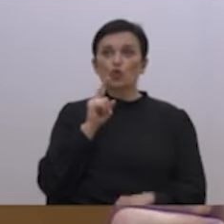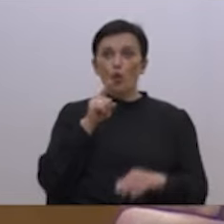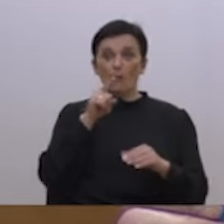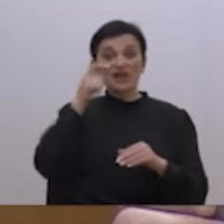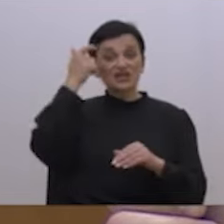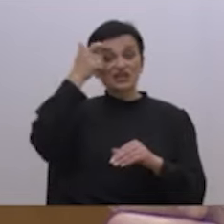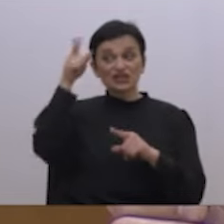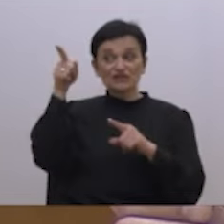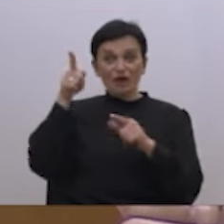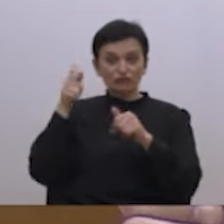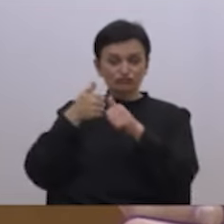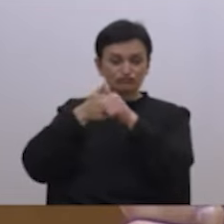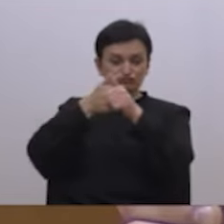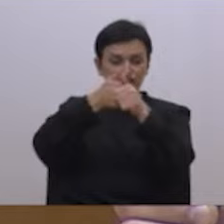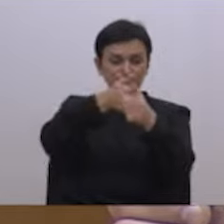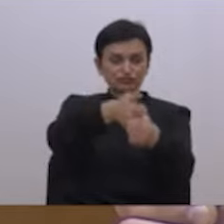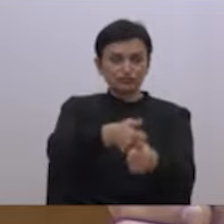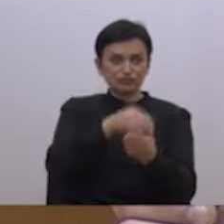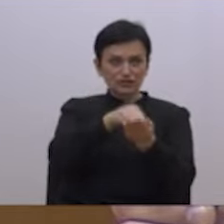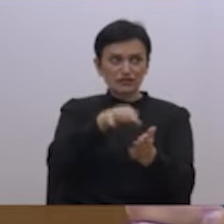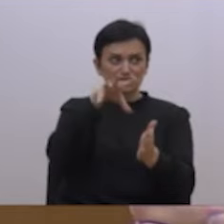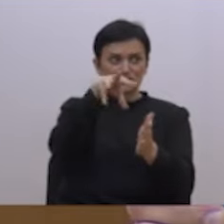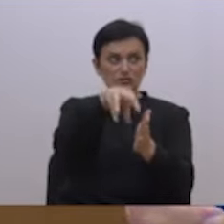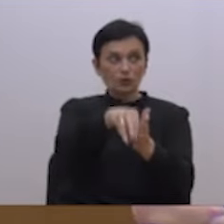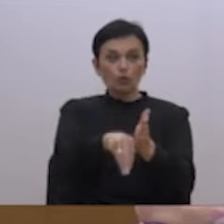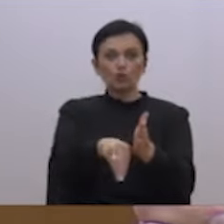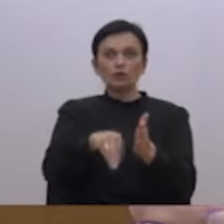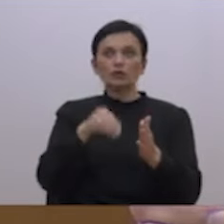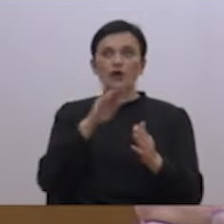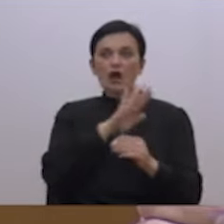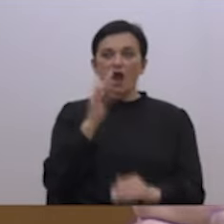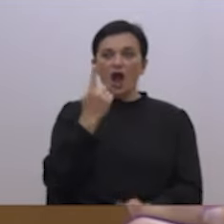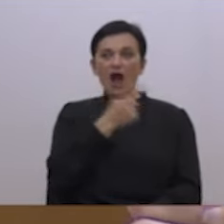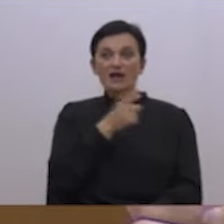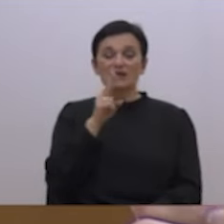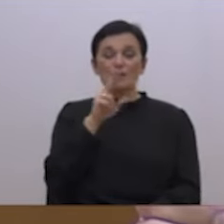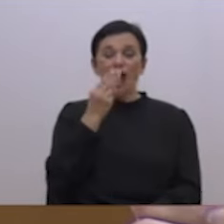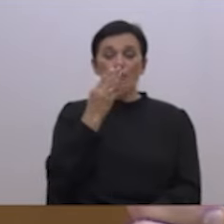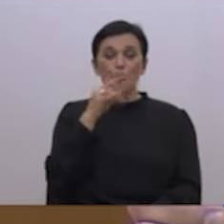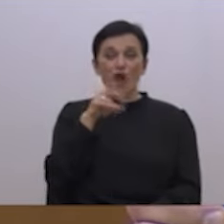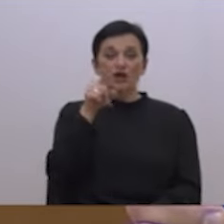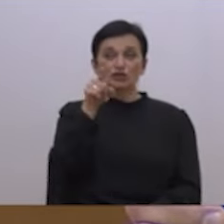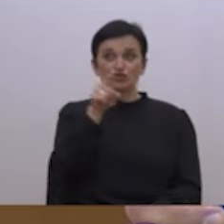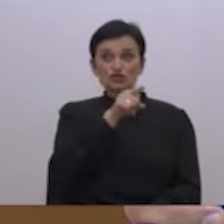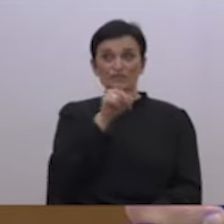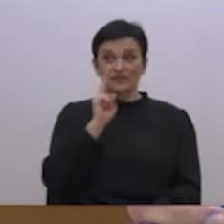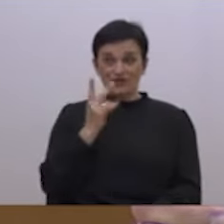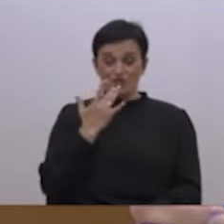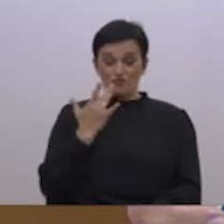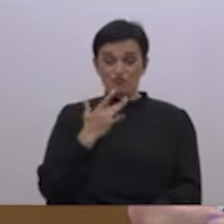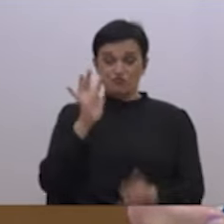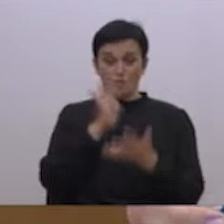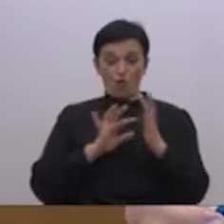მიყვებით ბიზინა ივანიშვილს. იცოდეთ, რომ არც ერთი მათგანი, ეხა არც პაპუაშვილი და არც ერთი მათგანი, ვინც პოლიტიკურ